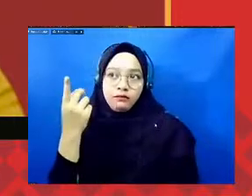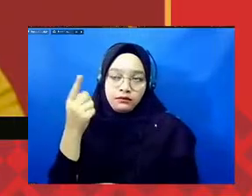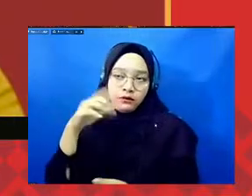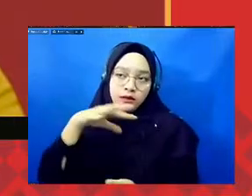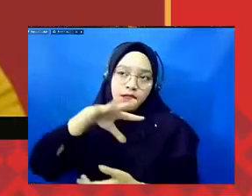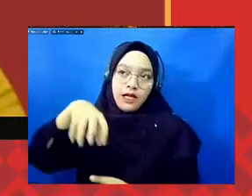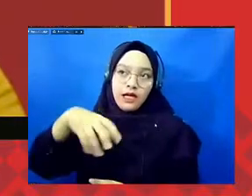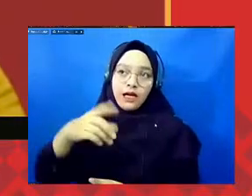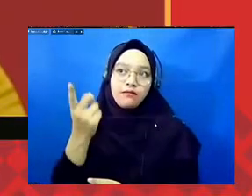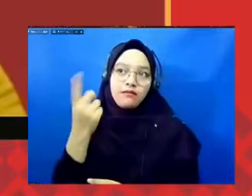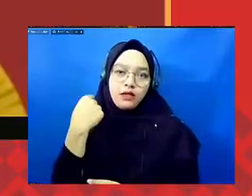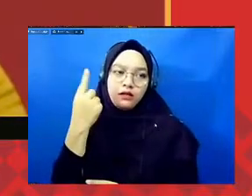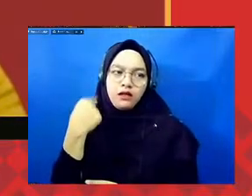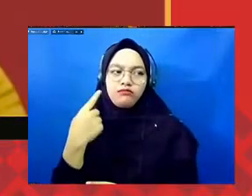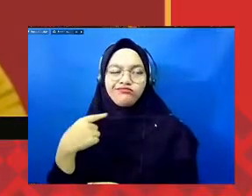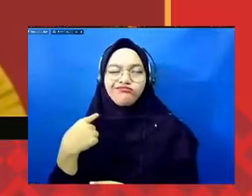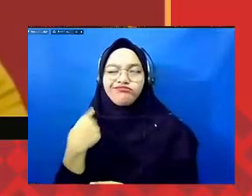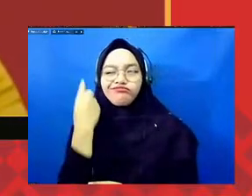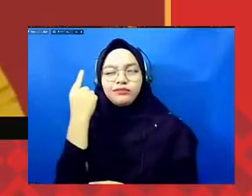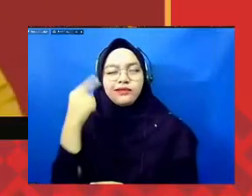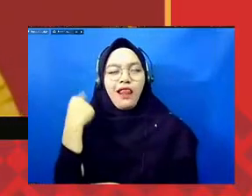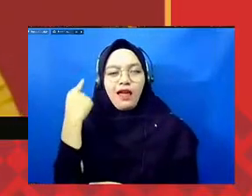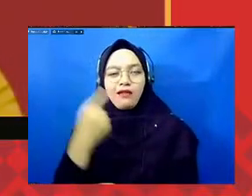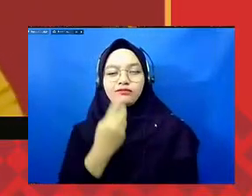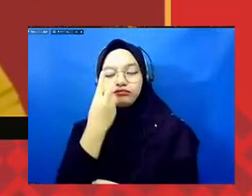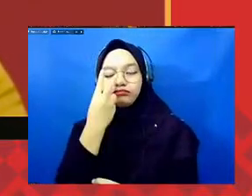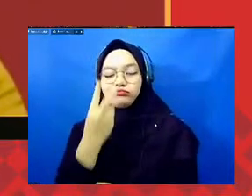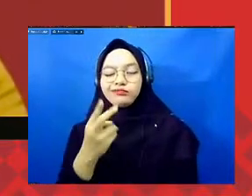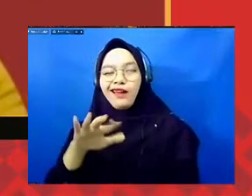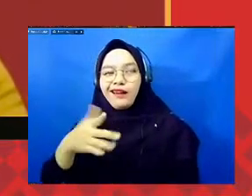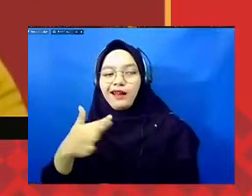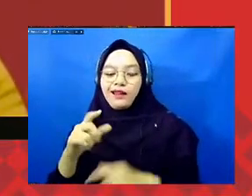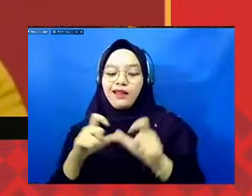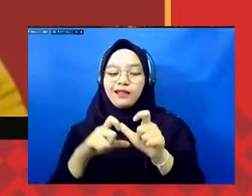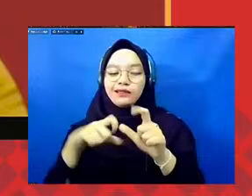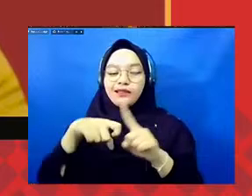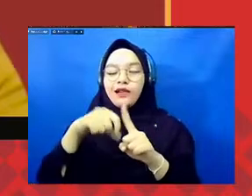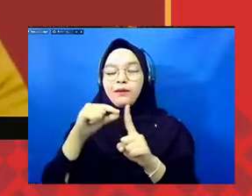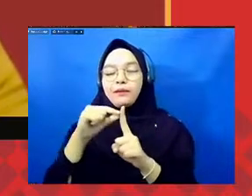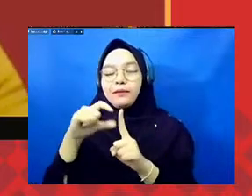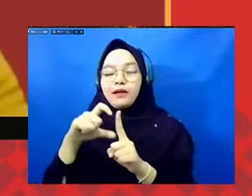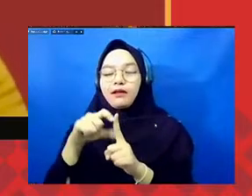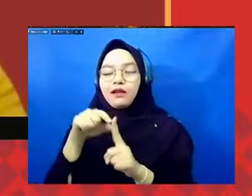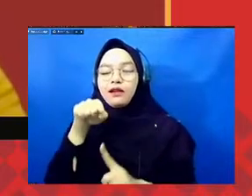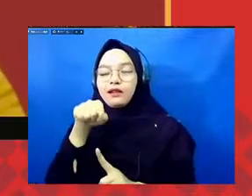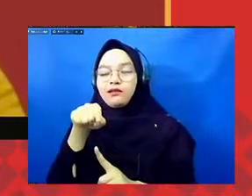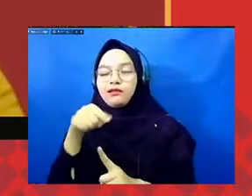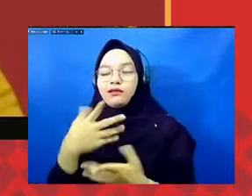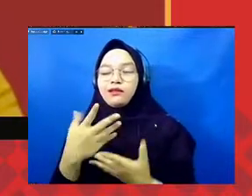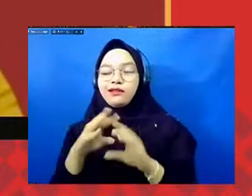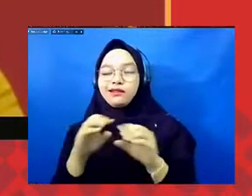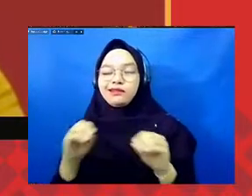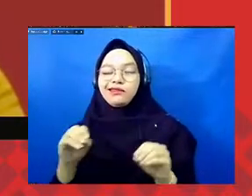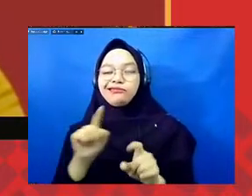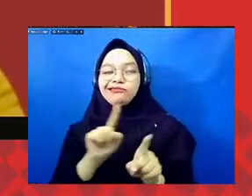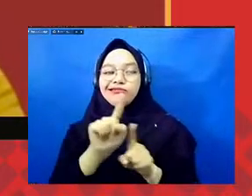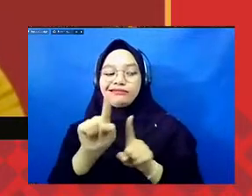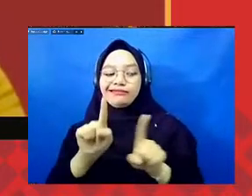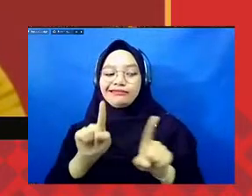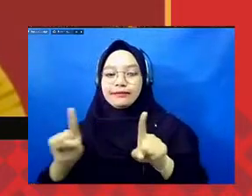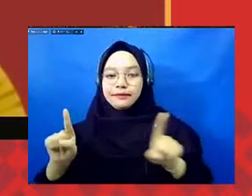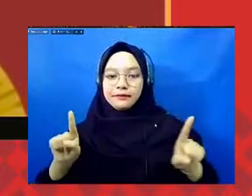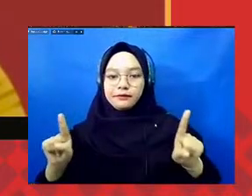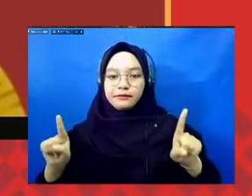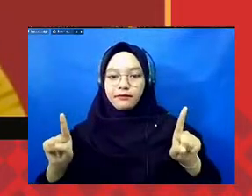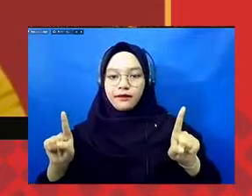kita selalu lihat bahwa kadang-kadang SKPD bekerja secara silo, bekerja secara sendiri-sendiri.